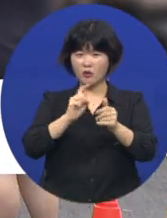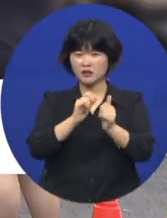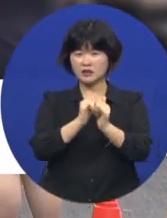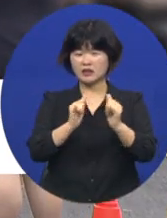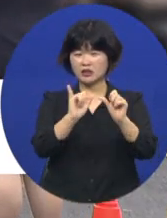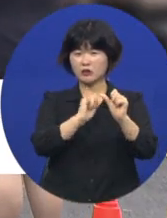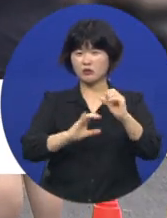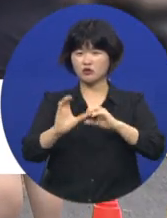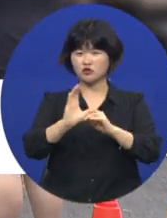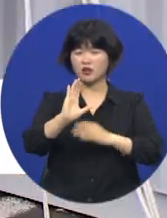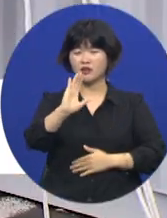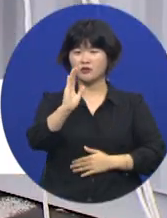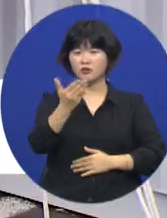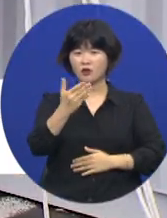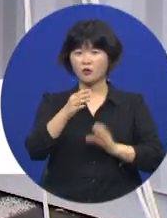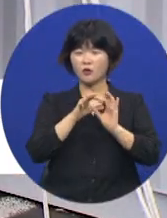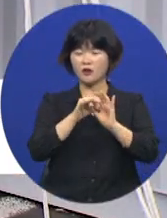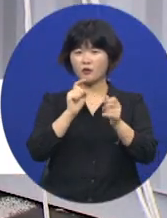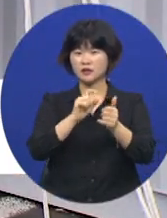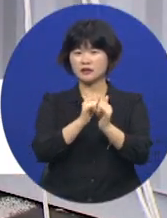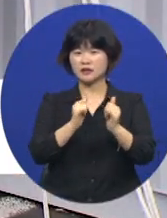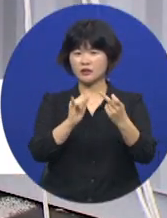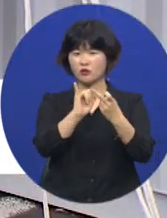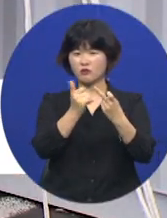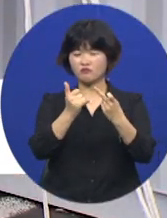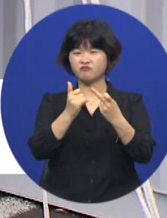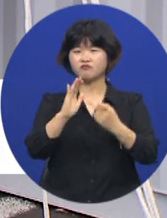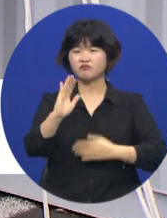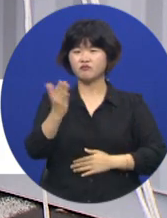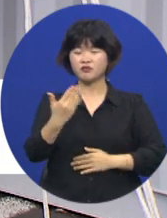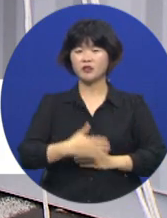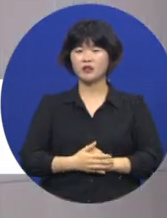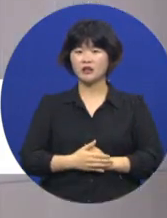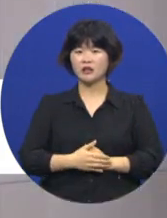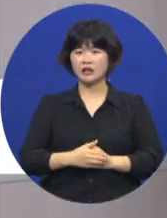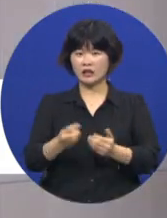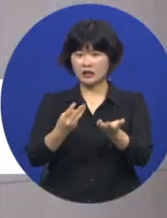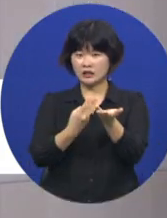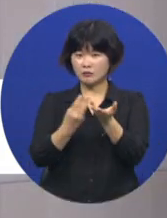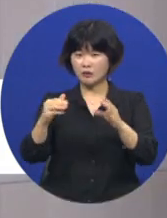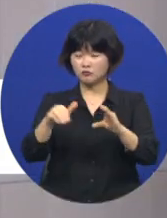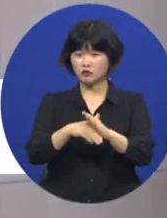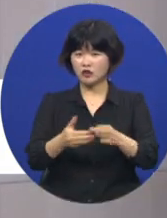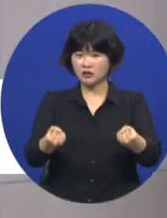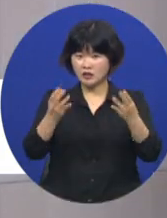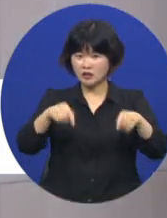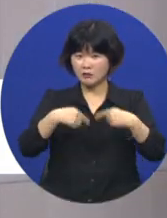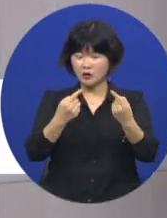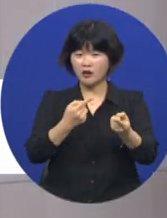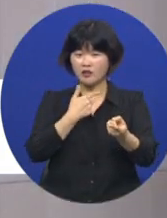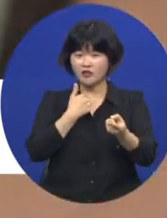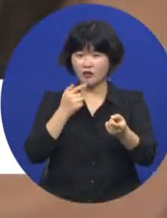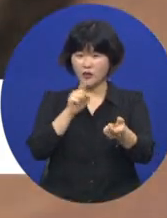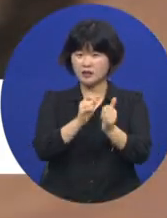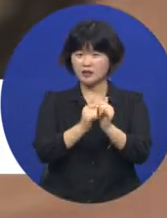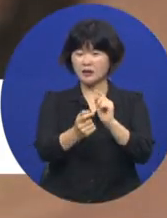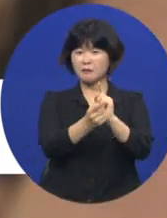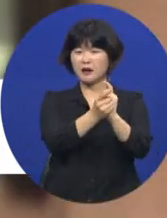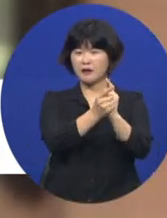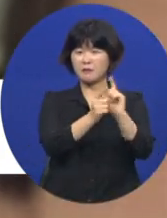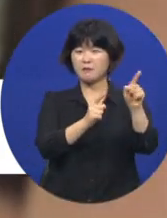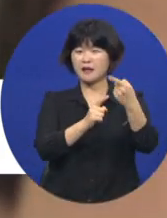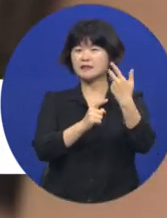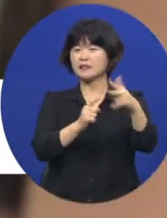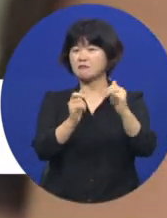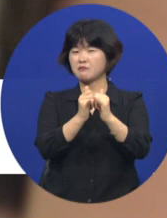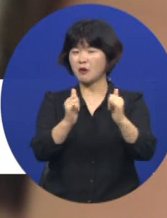확진자가 5명 추가되면서 관련 확진자는 12명으로 늘었고 탐라 문화재에 참석한 확진자와 접촉한 107명은